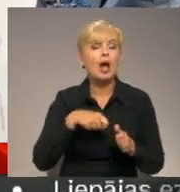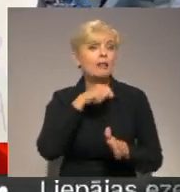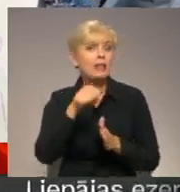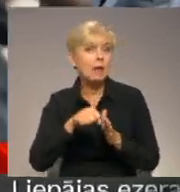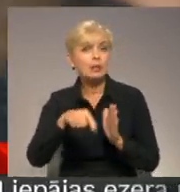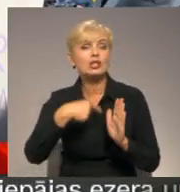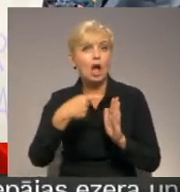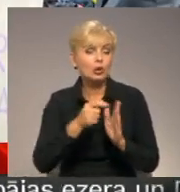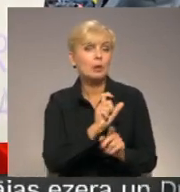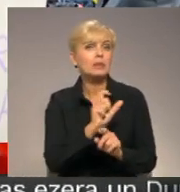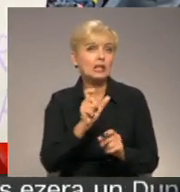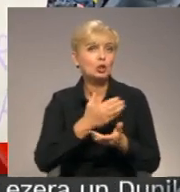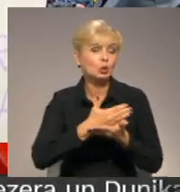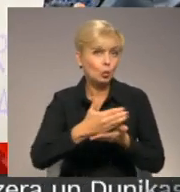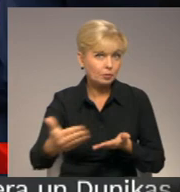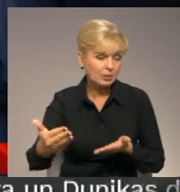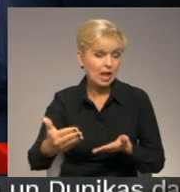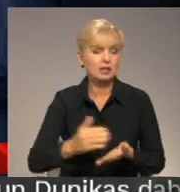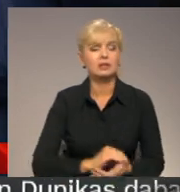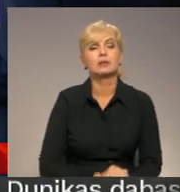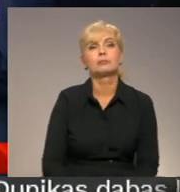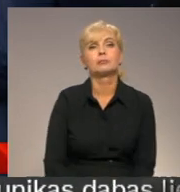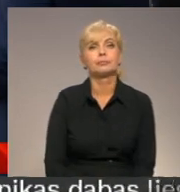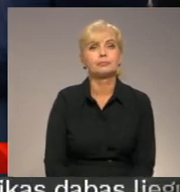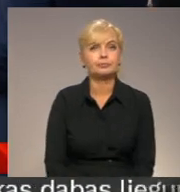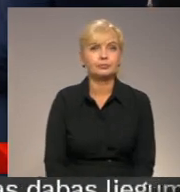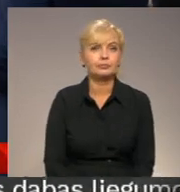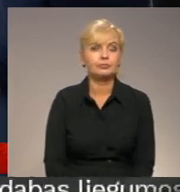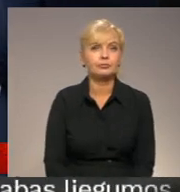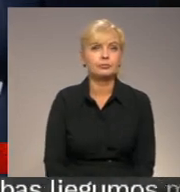jautājumu jau drīzumā turpināsies. Madara Līcīte, Aigars Kovaļevskis, Latvijas televīzija.